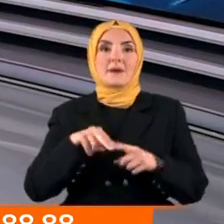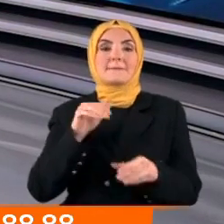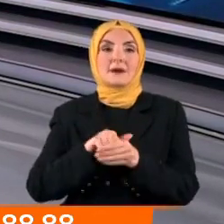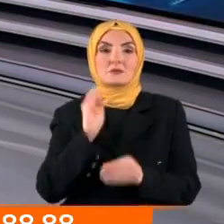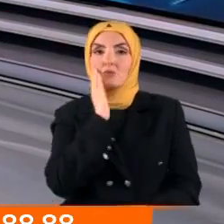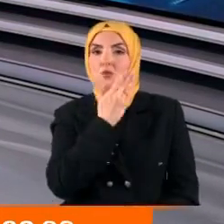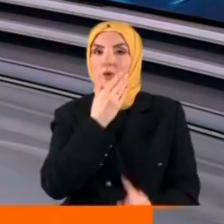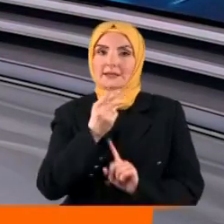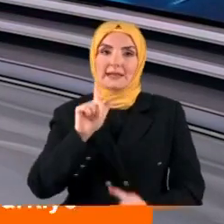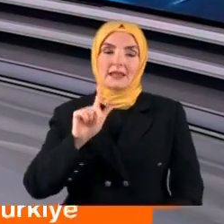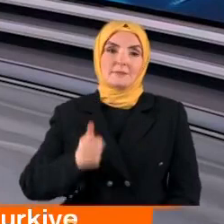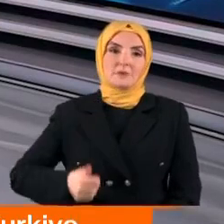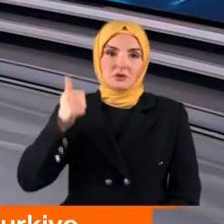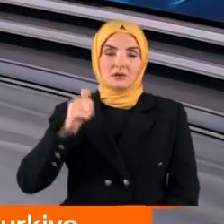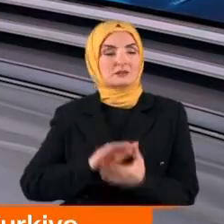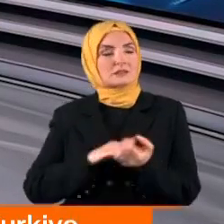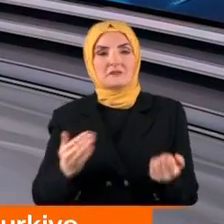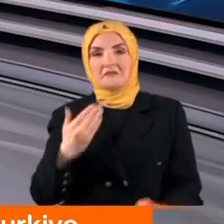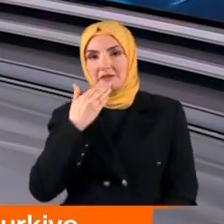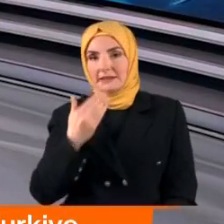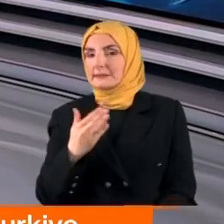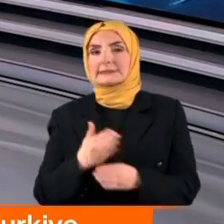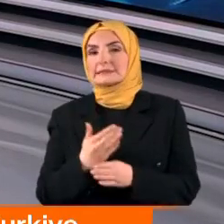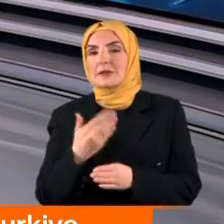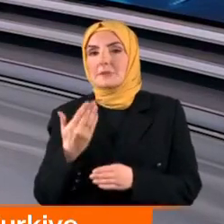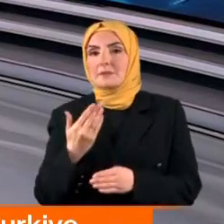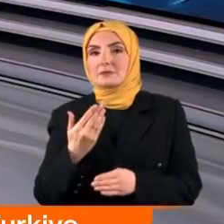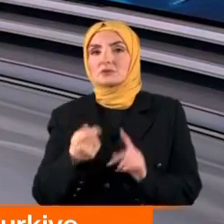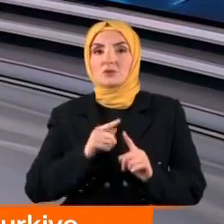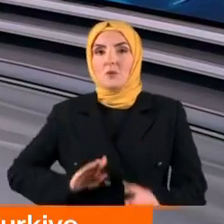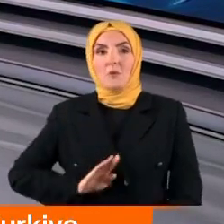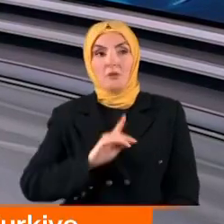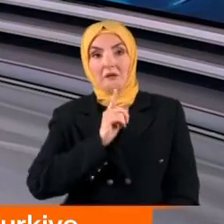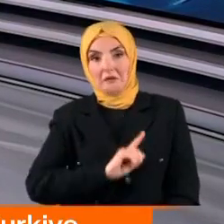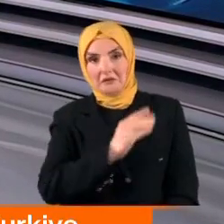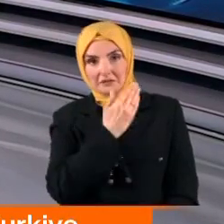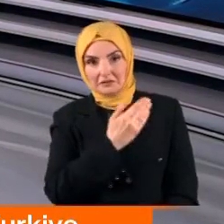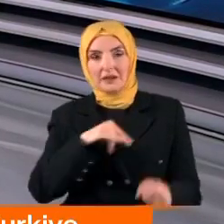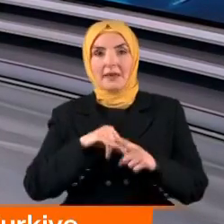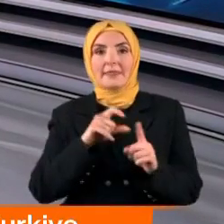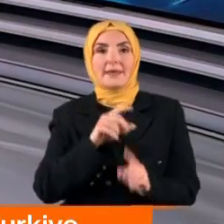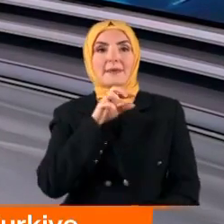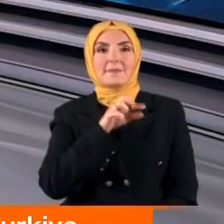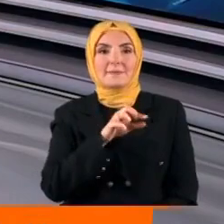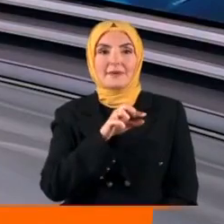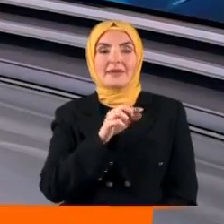ilişkisini sonlandırdığını açıkladı. Gerekçe Kılıçdaroğlu'nun adaylığı ve HDP ile yürütülen ittifak görüşmeleri.